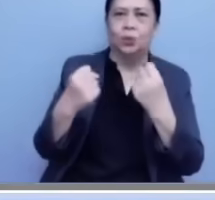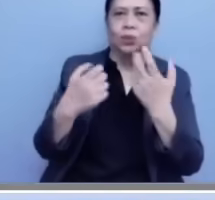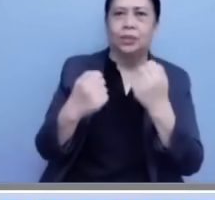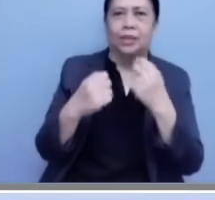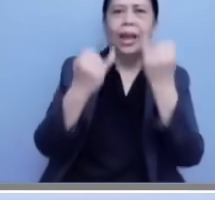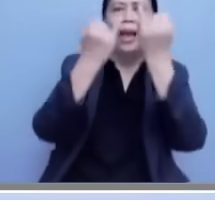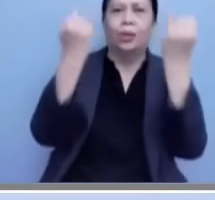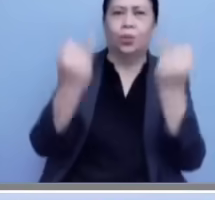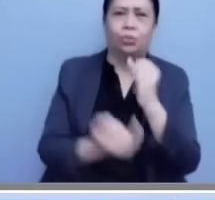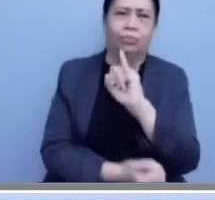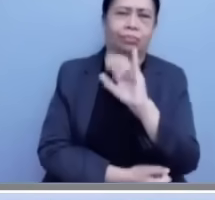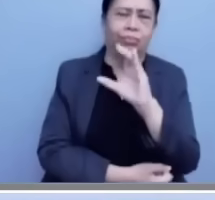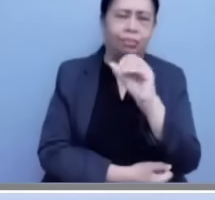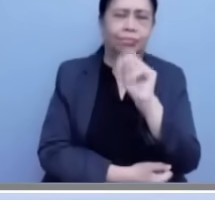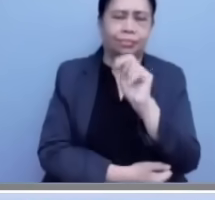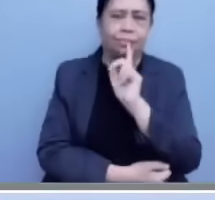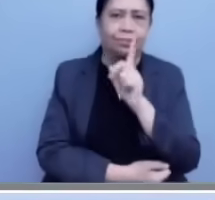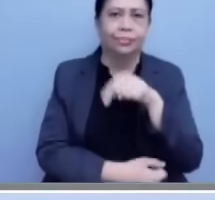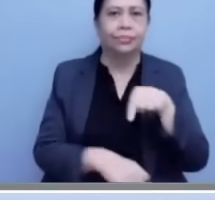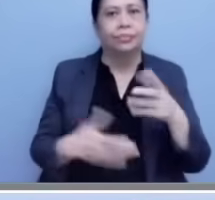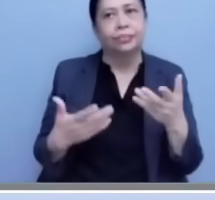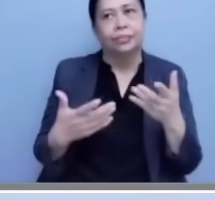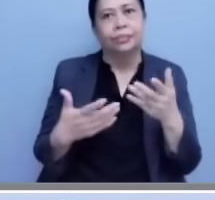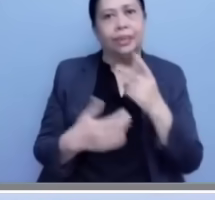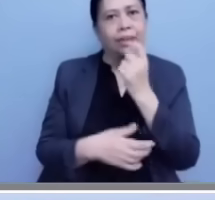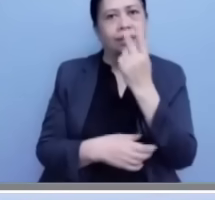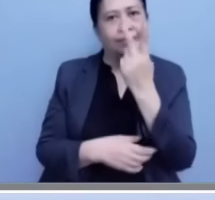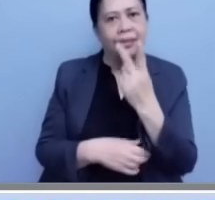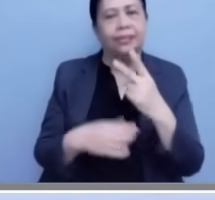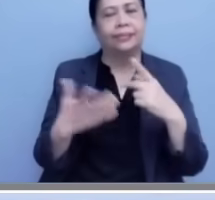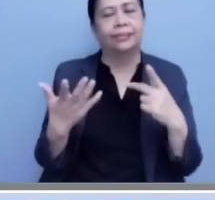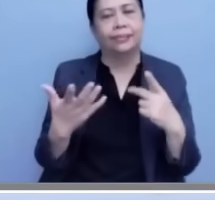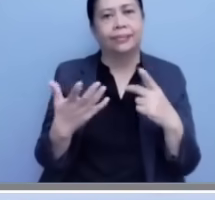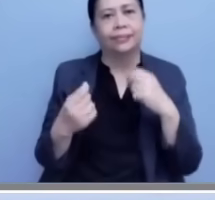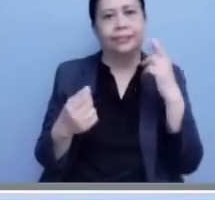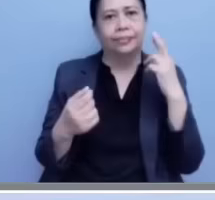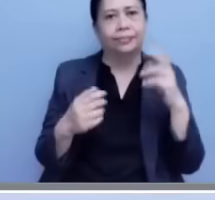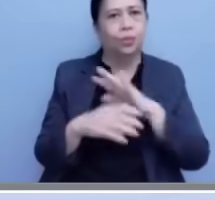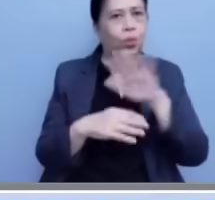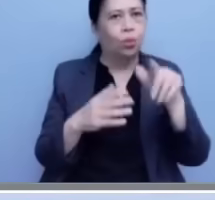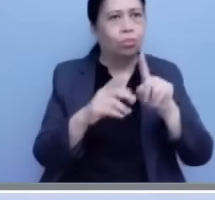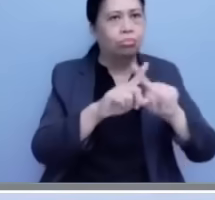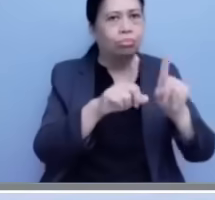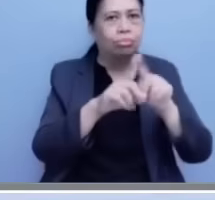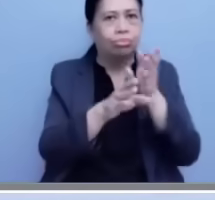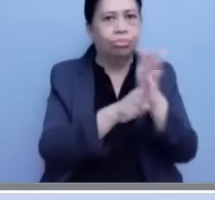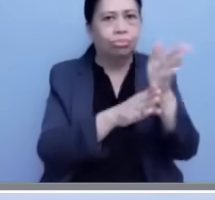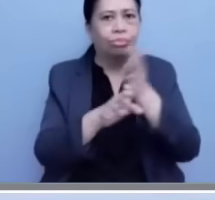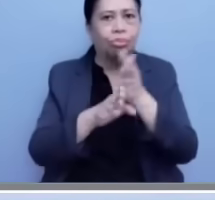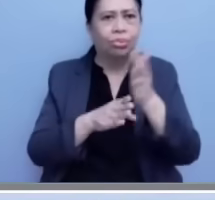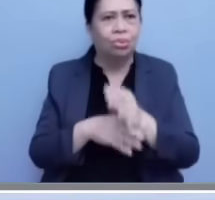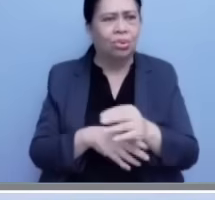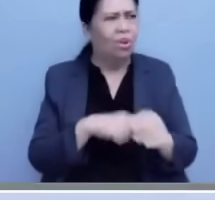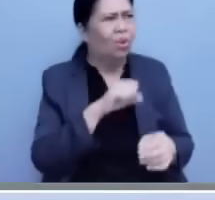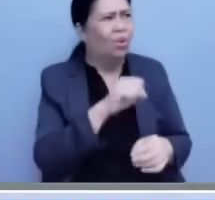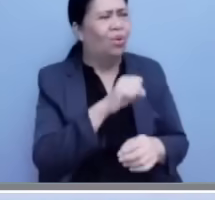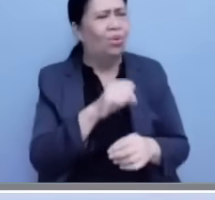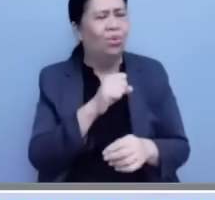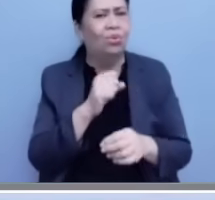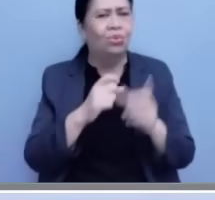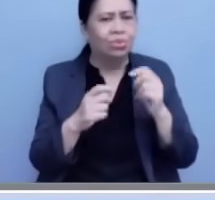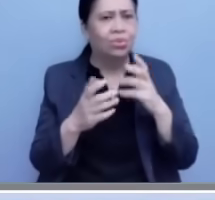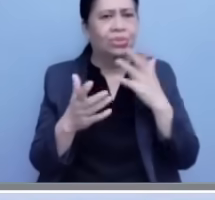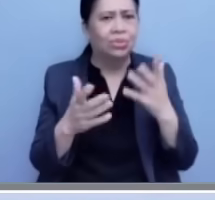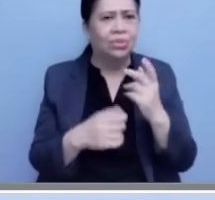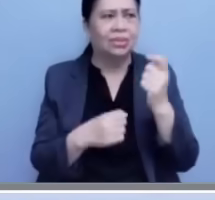icon na siya. Haligi siya ng television. Na-transcend niya lahat ng media, no? Radio, television.